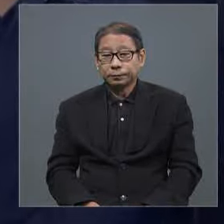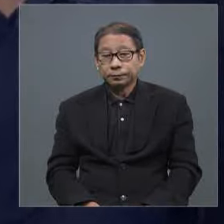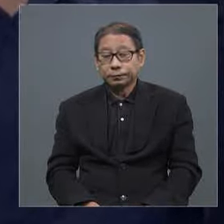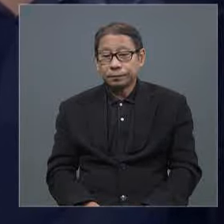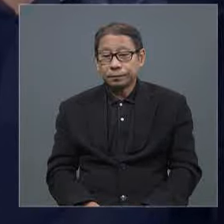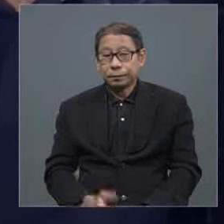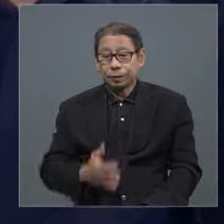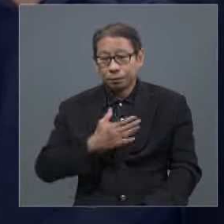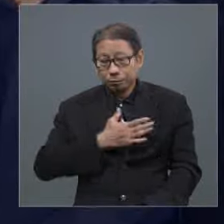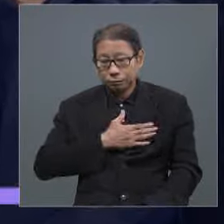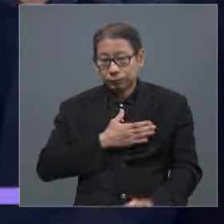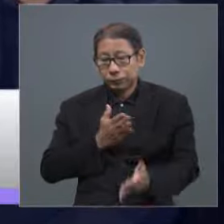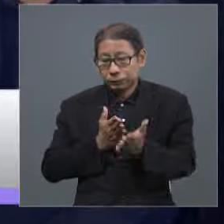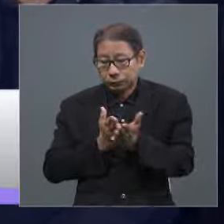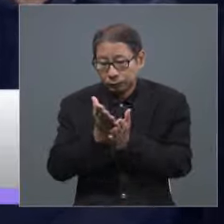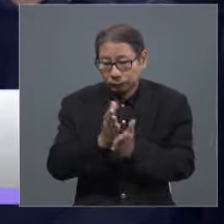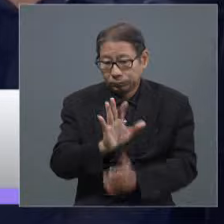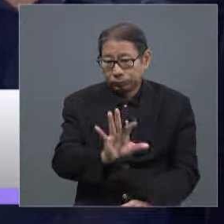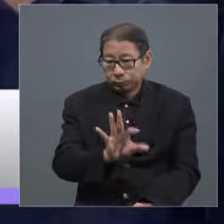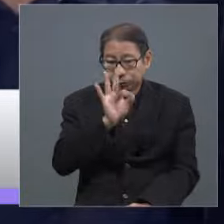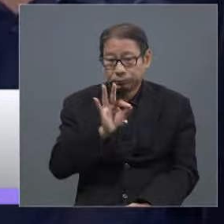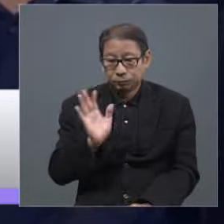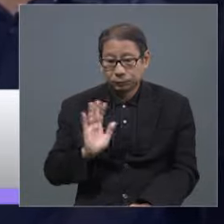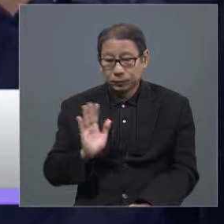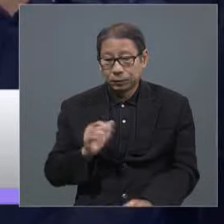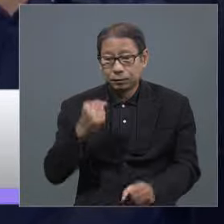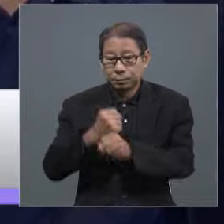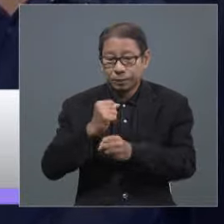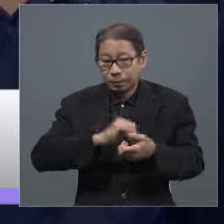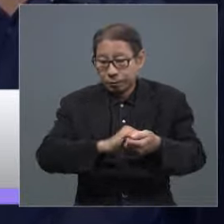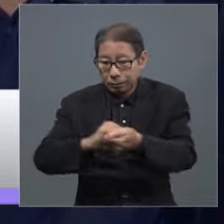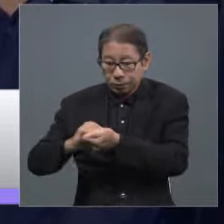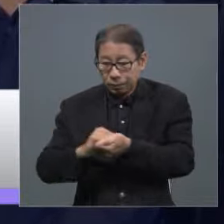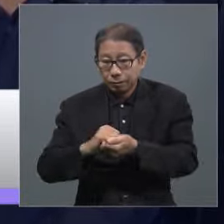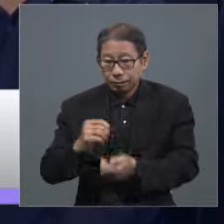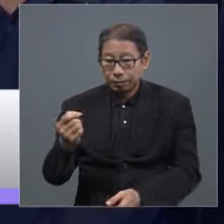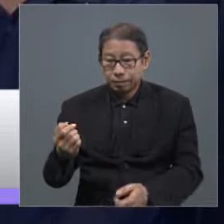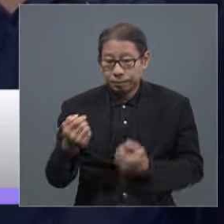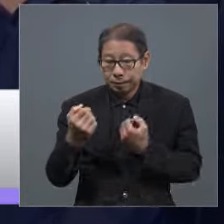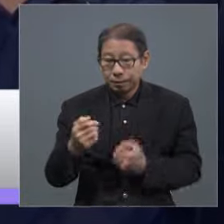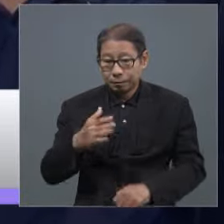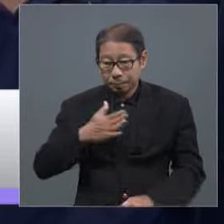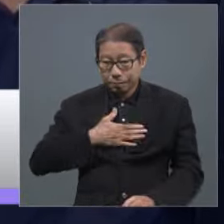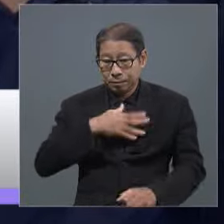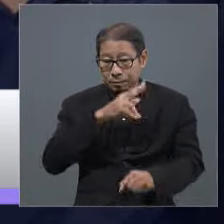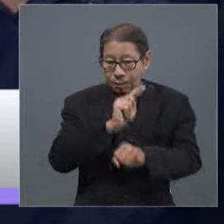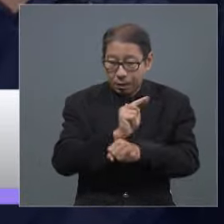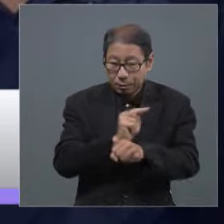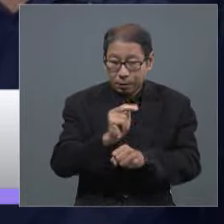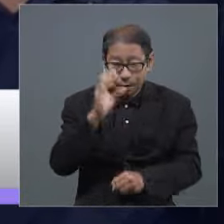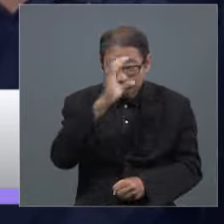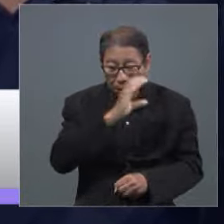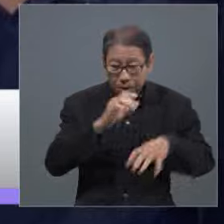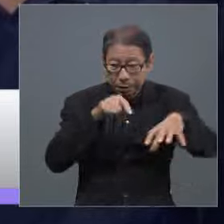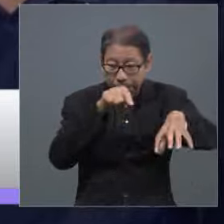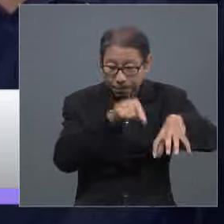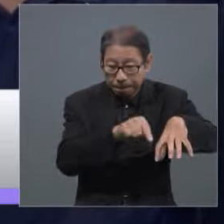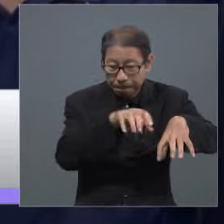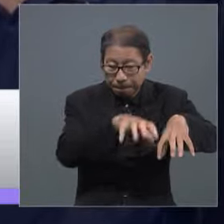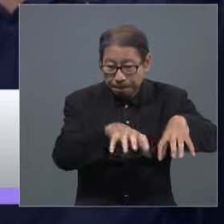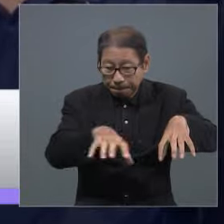คือผมเองผมไม่มีสิทธิ์เลือกนะครับเราต้องทำงานร่วมกับ F1 เขานะครับก็เป็นเราหน้าที่เราคือหาทำเลที่ตั้งมา